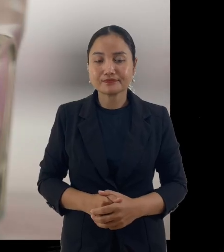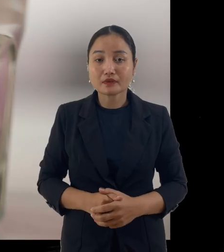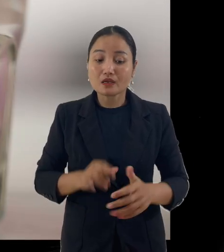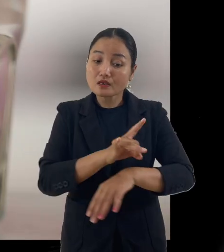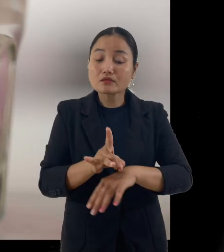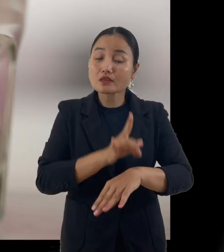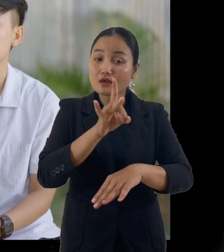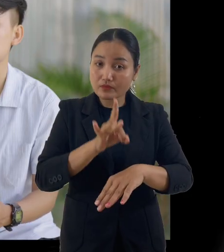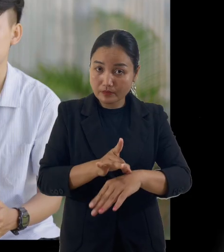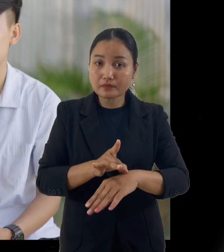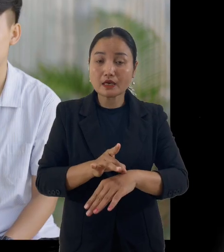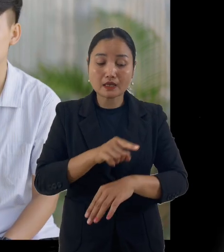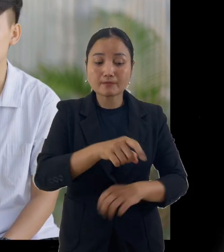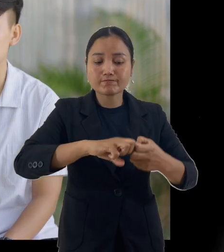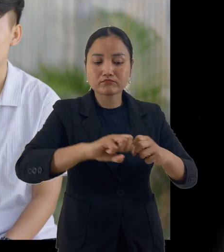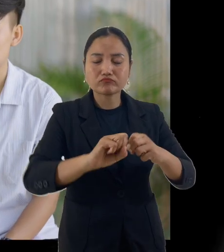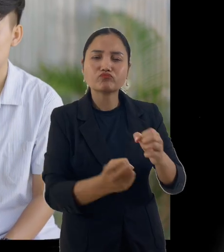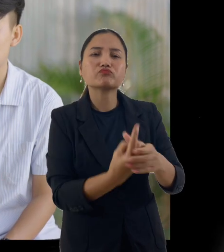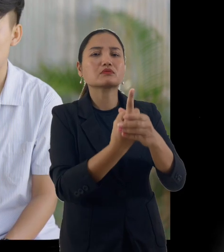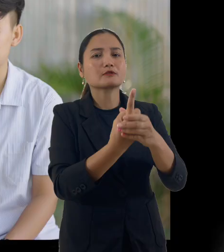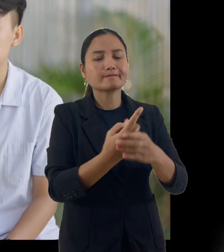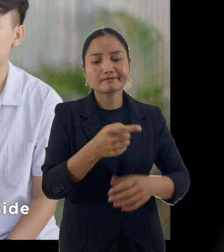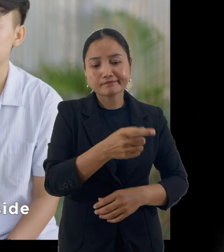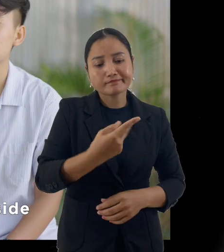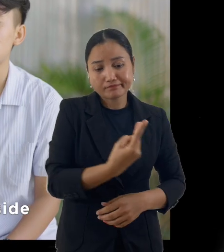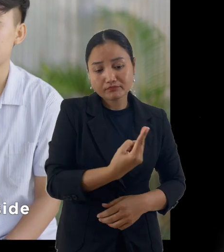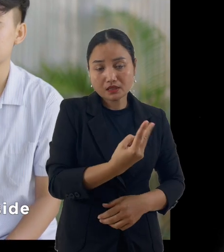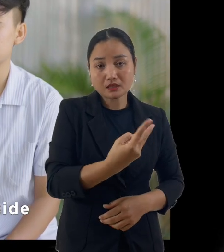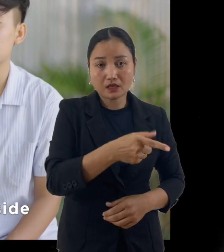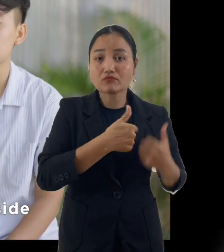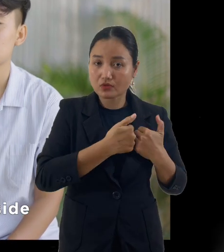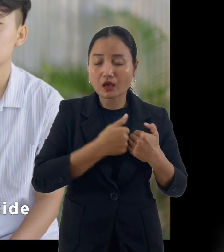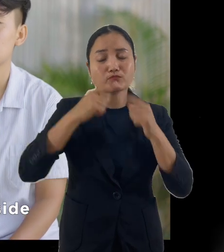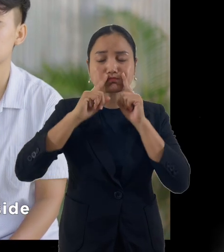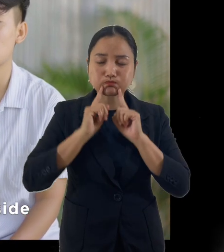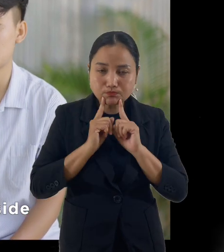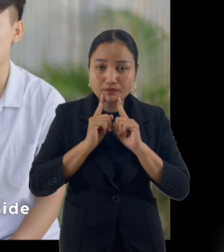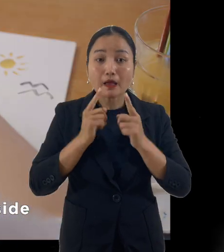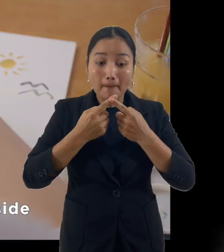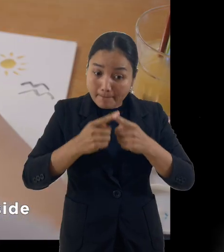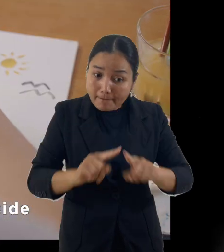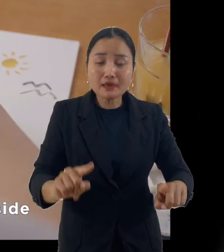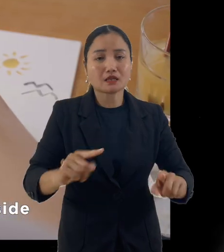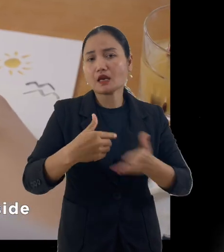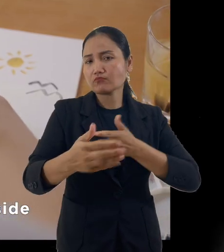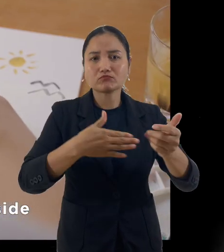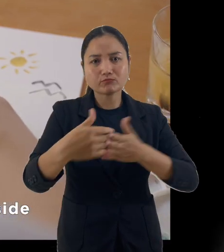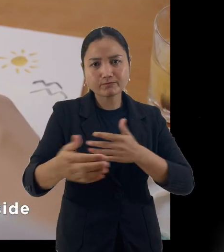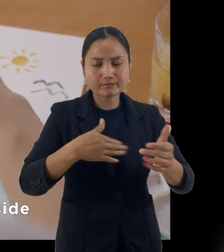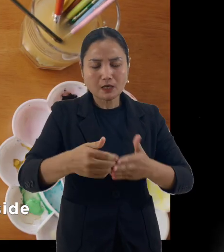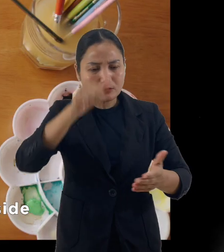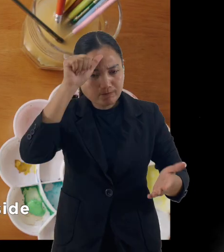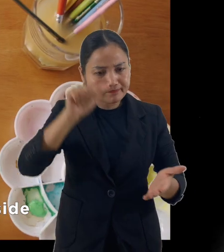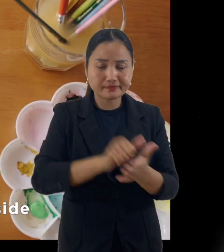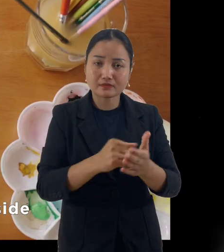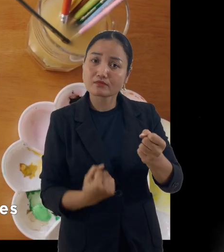ពេលដែលគឺនឹងកាត់ឡើងយើងពិបាកចិត្តប៉ុន្តែយើងបែរជាយកធម្មពលអស់ហ្នឹងទៅជាជំរុញ